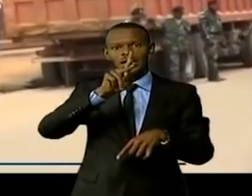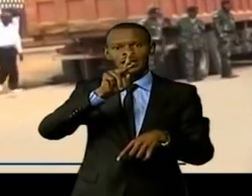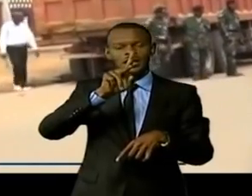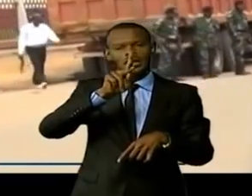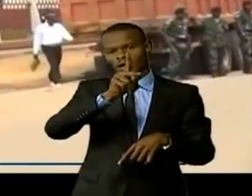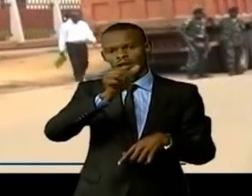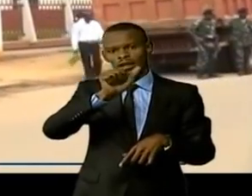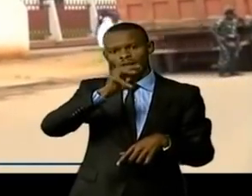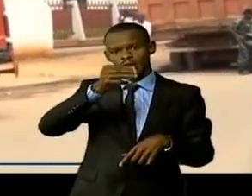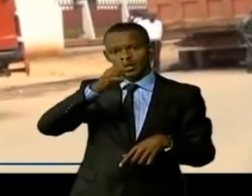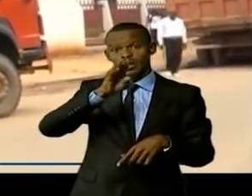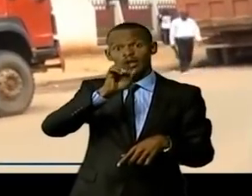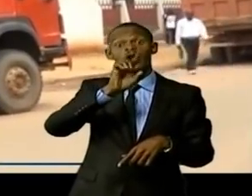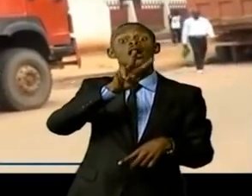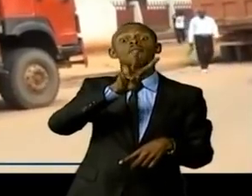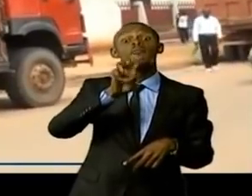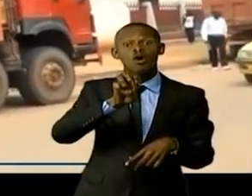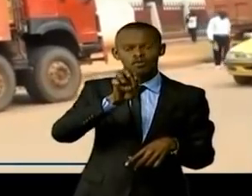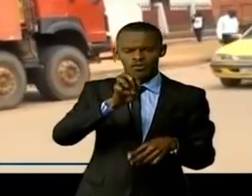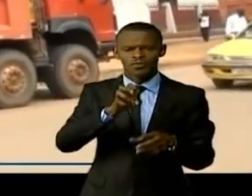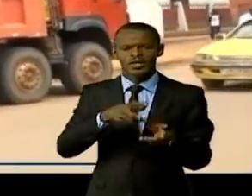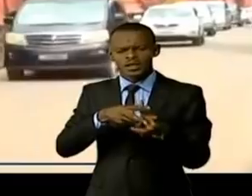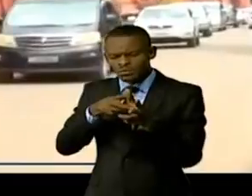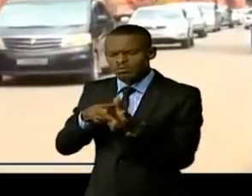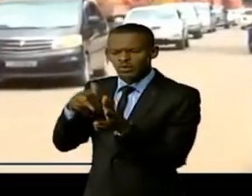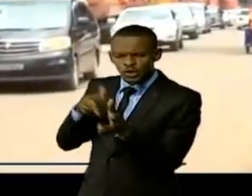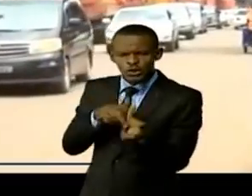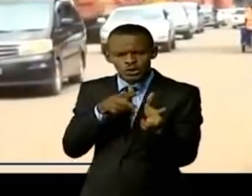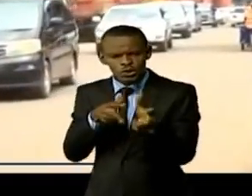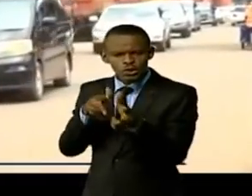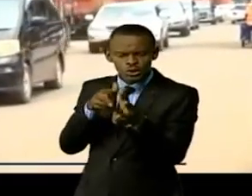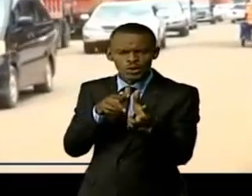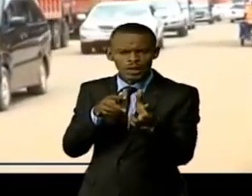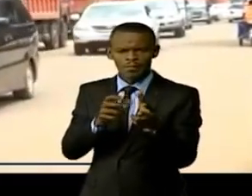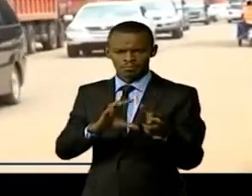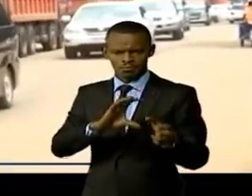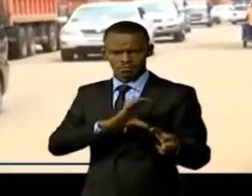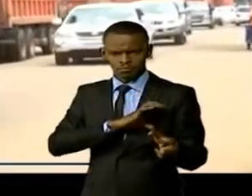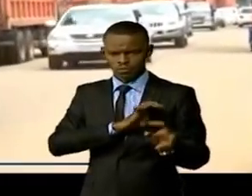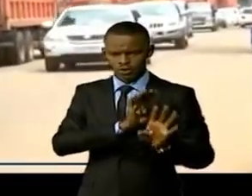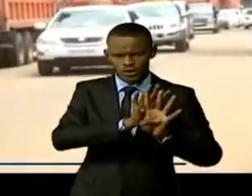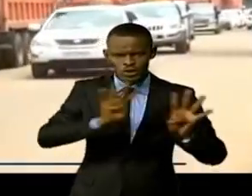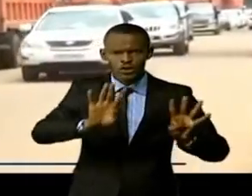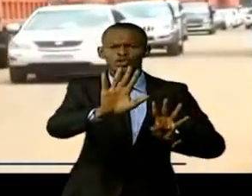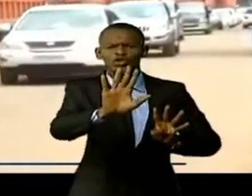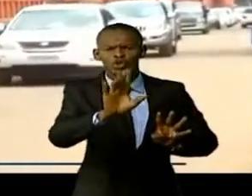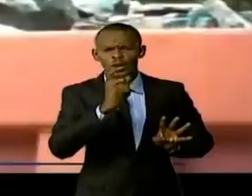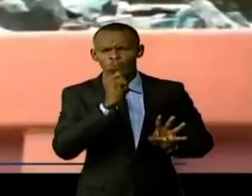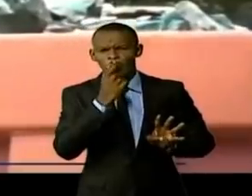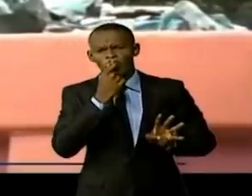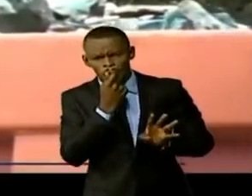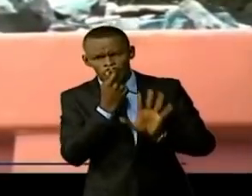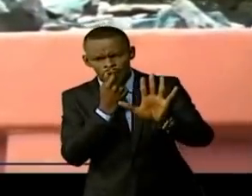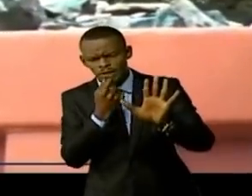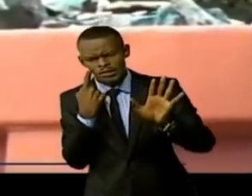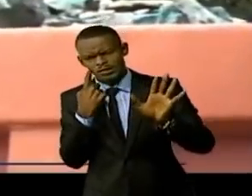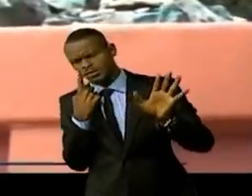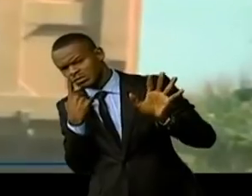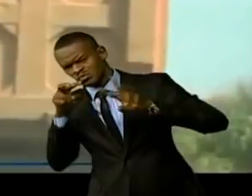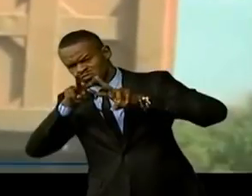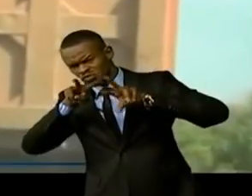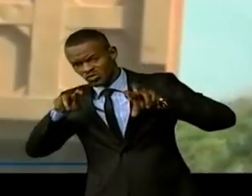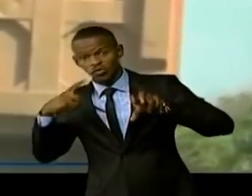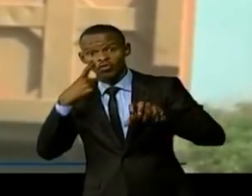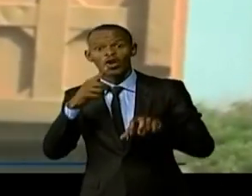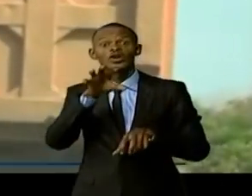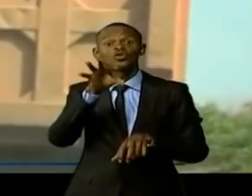stratégiquement arrêtés par la police nationale congolaise sur ordre du ministre provincial de Mines et Hydrocarbures du Haut-Katanga.